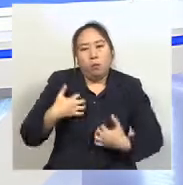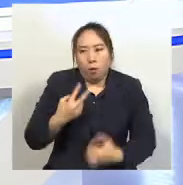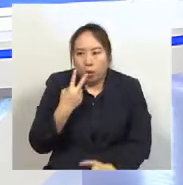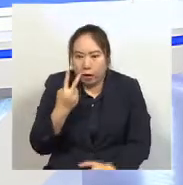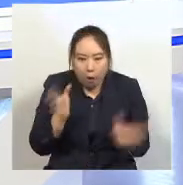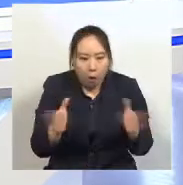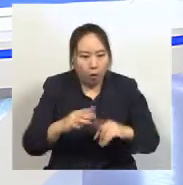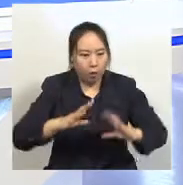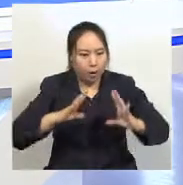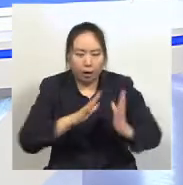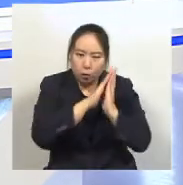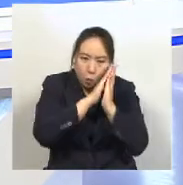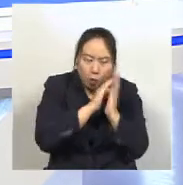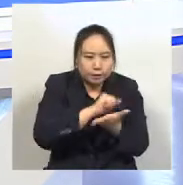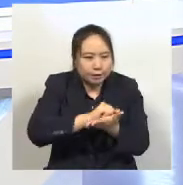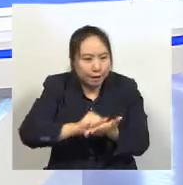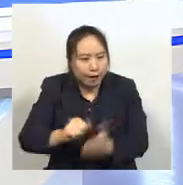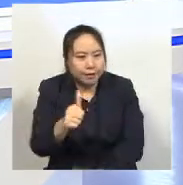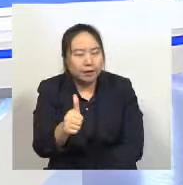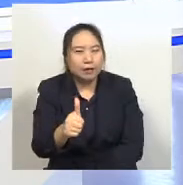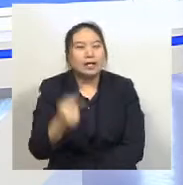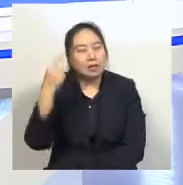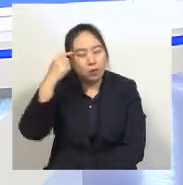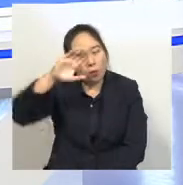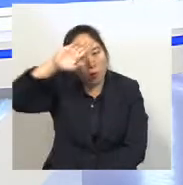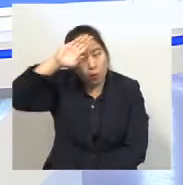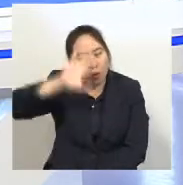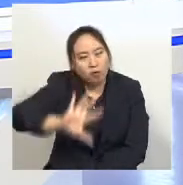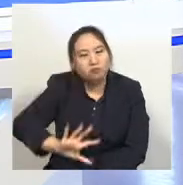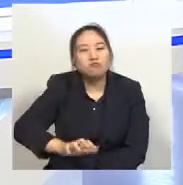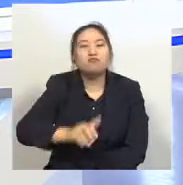วเป็นสัดส่วนแบบนี้เนี่ยก็ทำให้ฟื้นฟูสุขภาพจิตของคนไข้ได้เร็วมากยิ่งขึ้นด้วยนะคะ